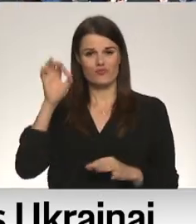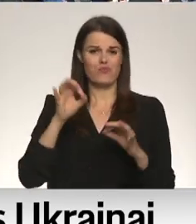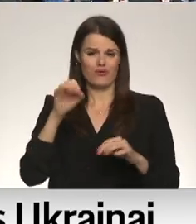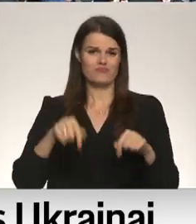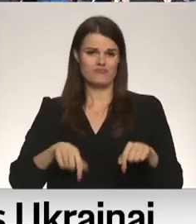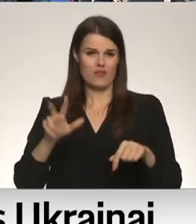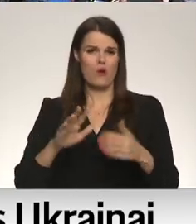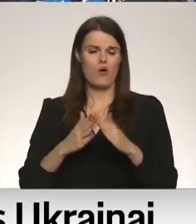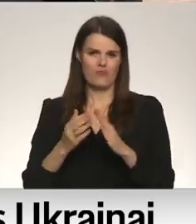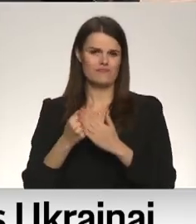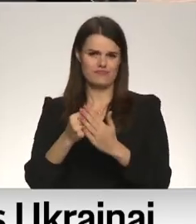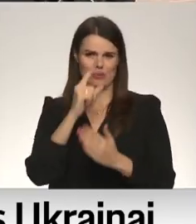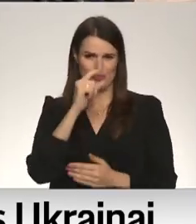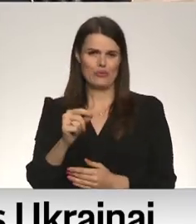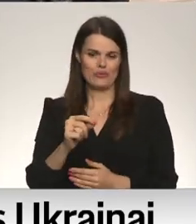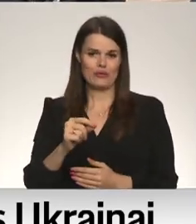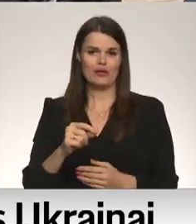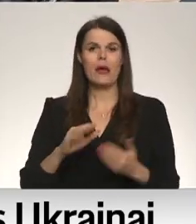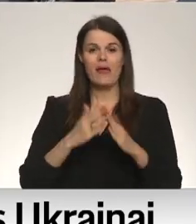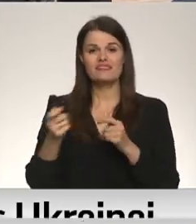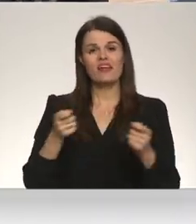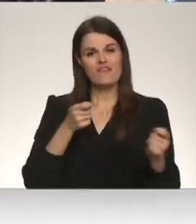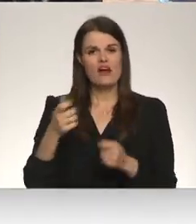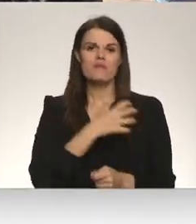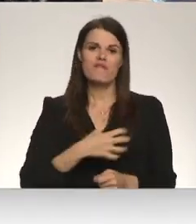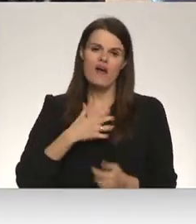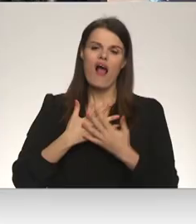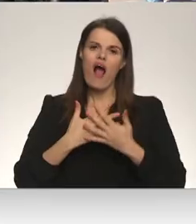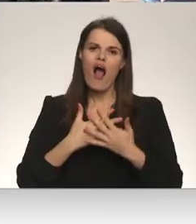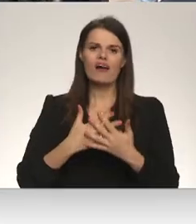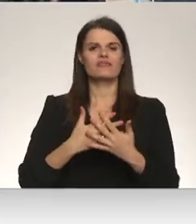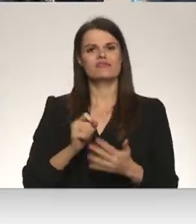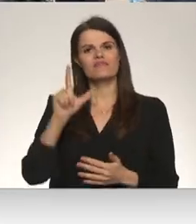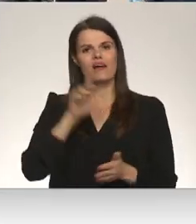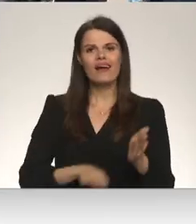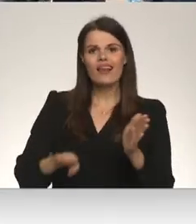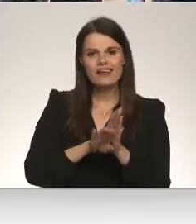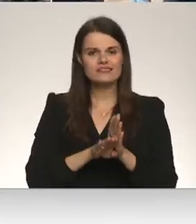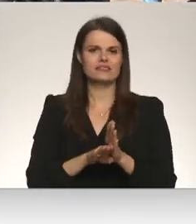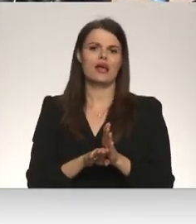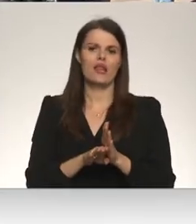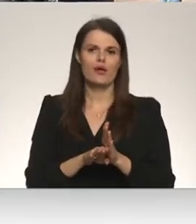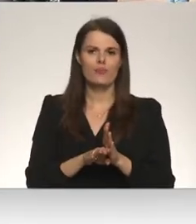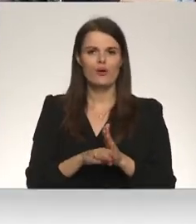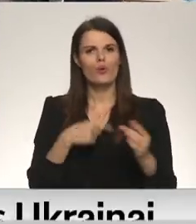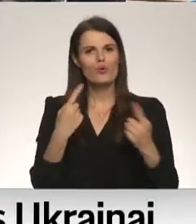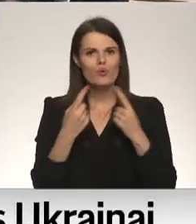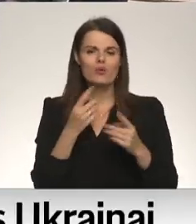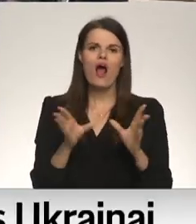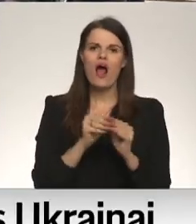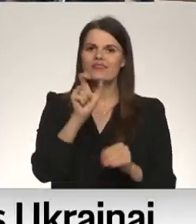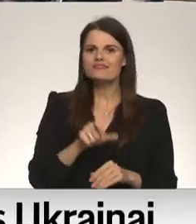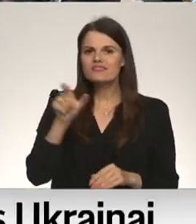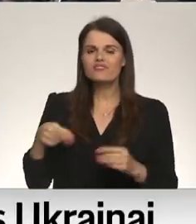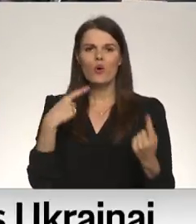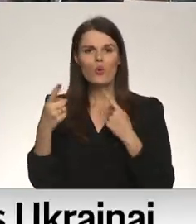būs Putina pusē. Arī pilsētas vadībai vajag aktīvāku līdzdalību ņemt un runāt ar cilvēkiem,